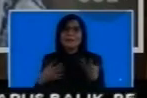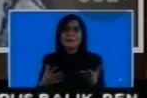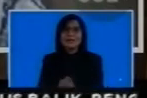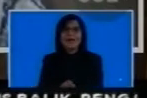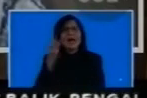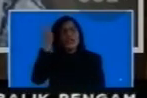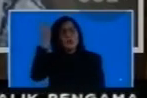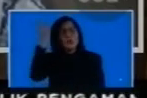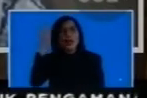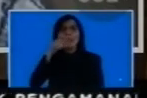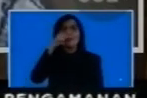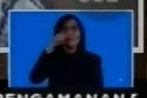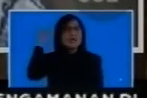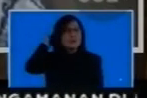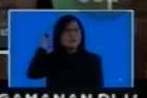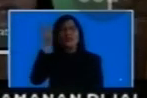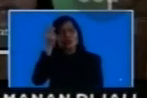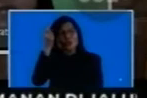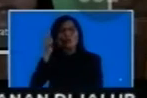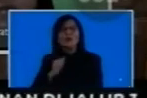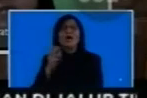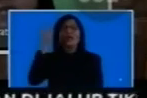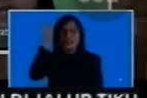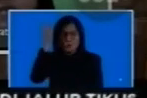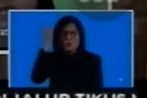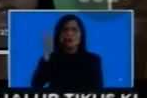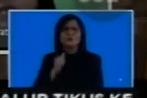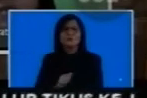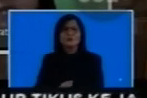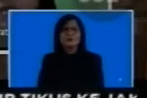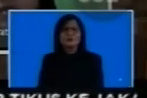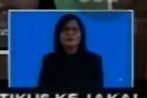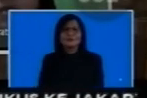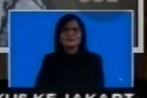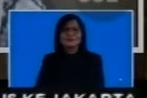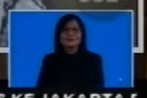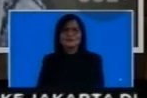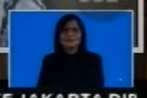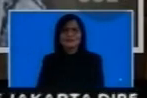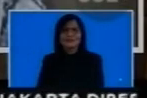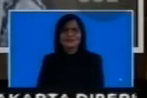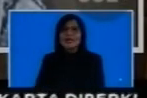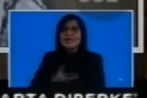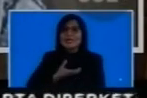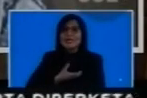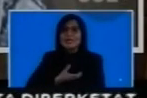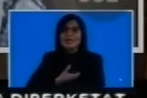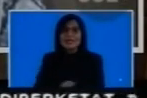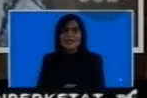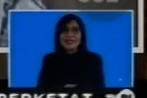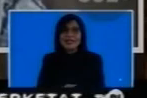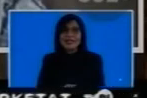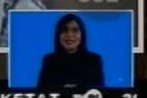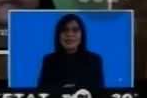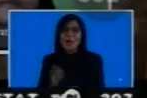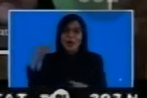sama orang tua kalau udah pindah rumah? Kangen. Kangen. Jadi kepengen balik ke sekolah